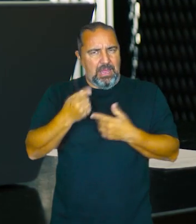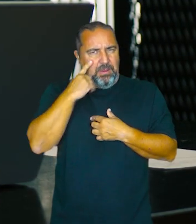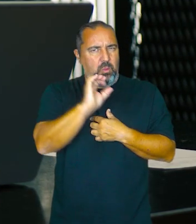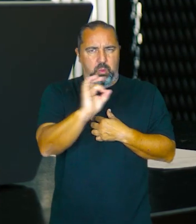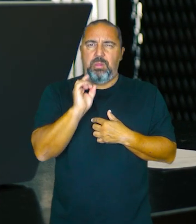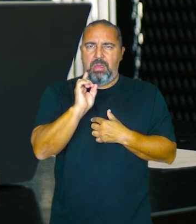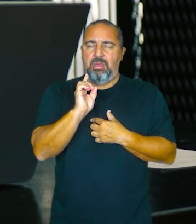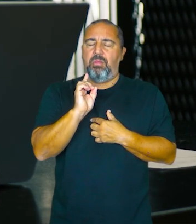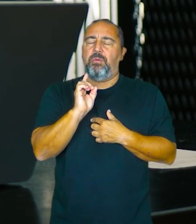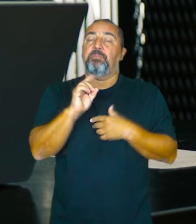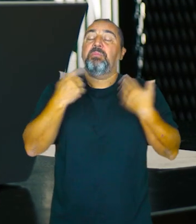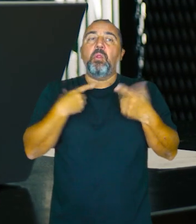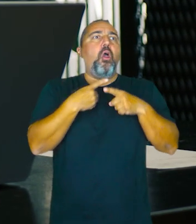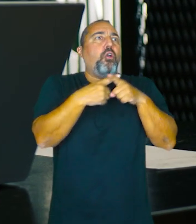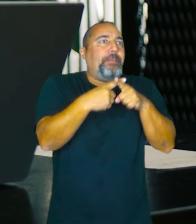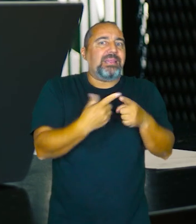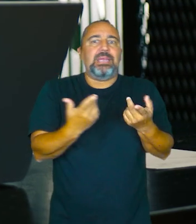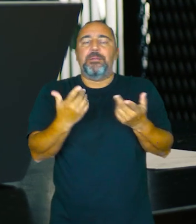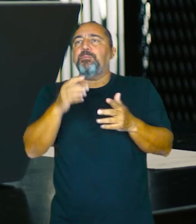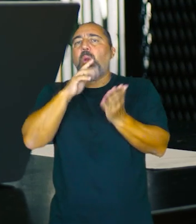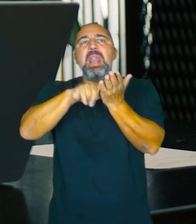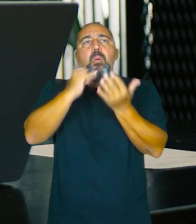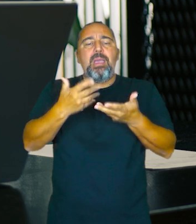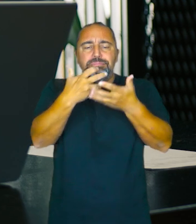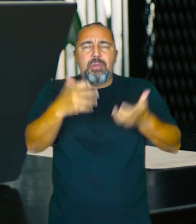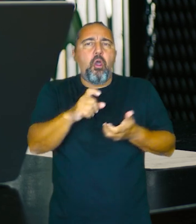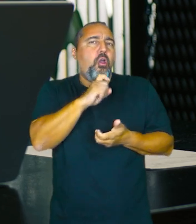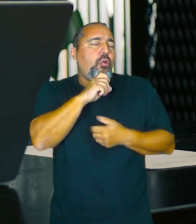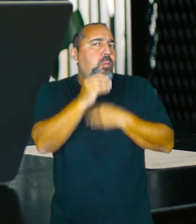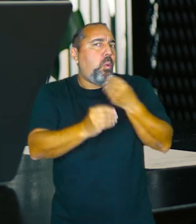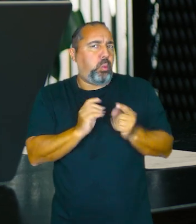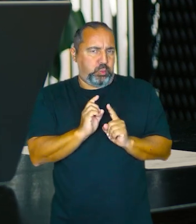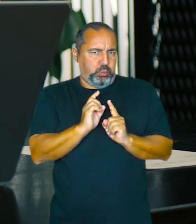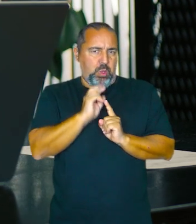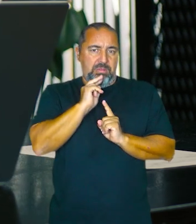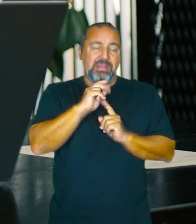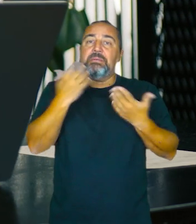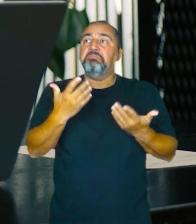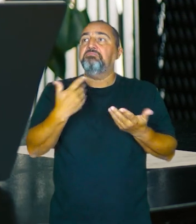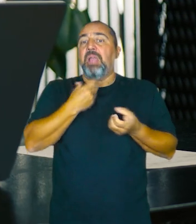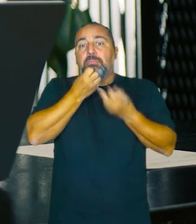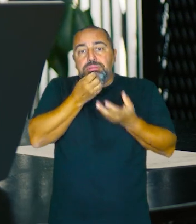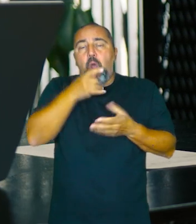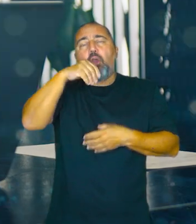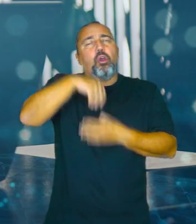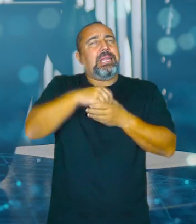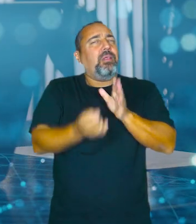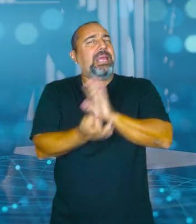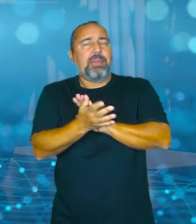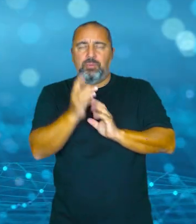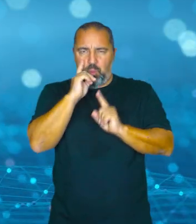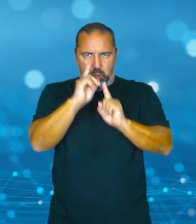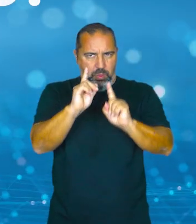behar da, erabiltzen ditugun formak eta hizkuntza partekatu eta zaindu aurretik, bai komentatzen dugunean, bai edukia sortzen